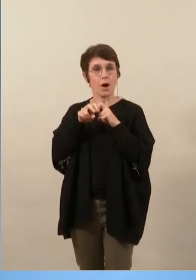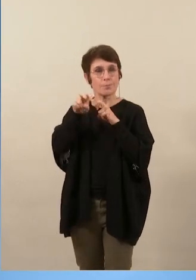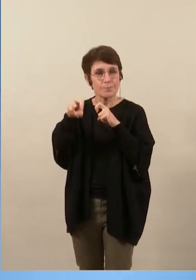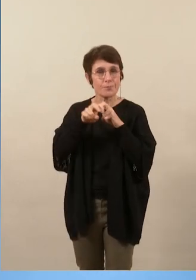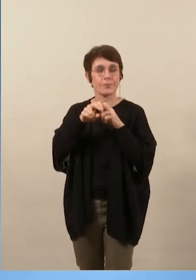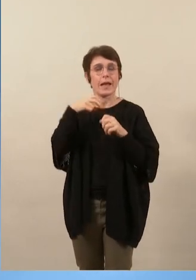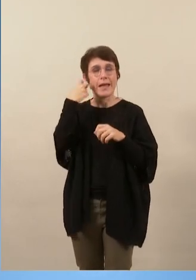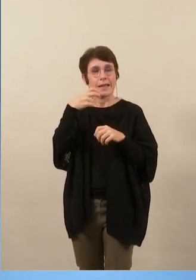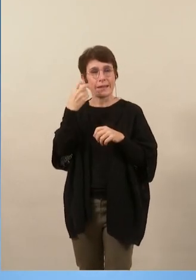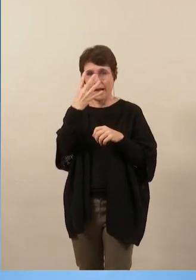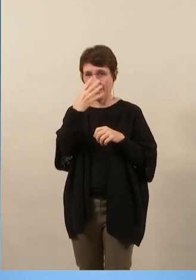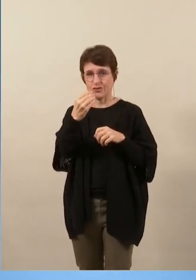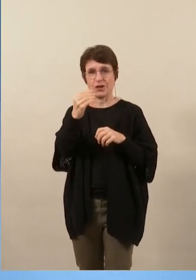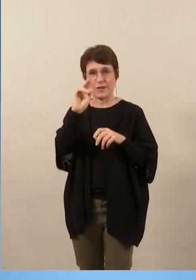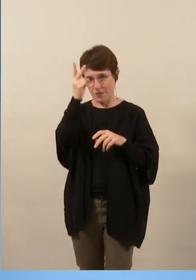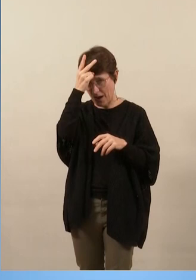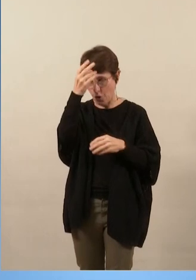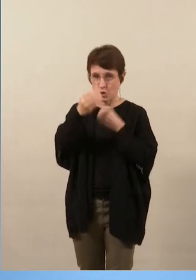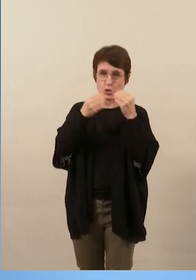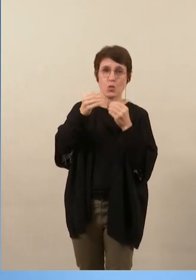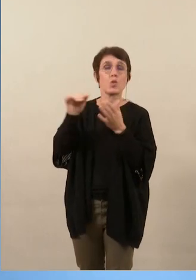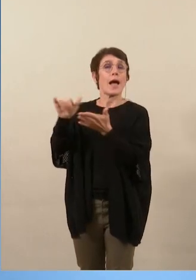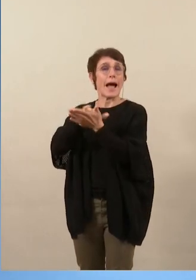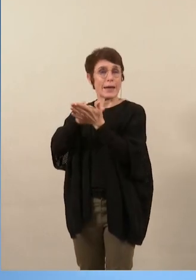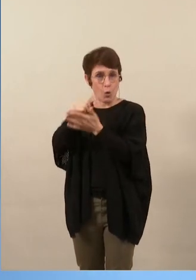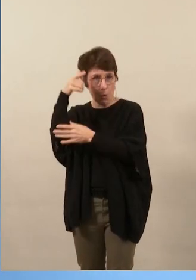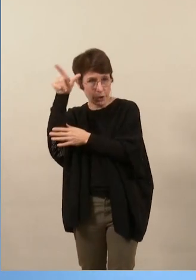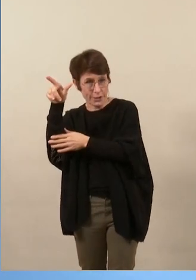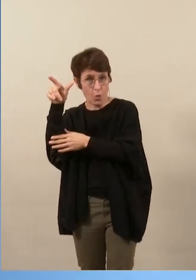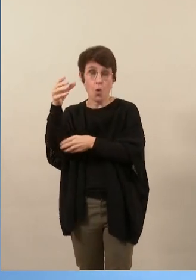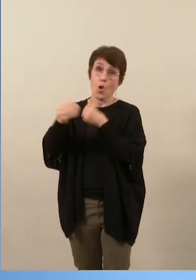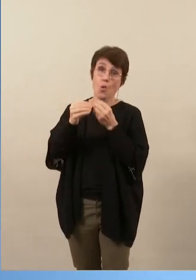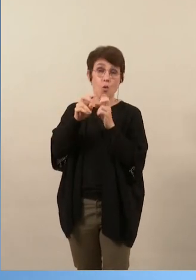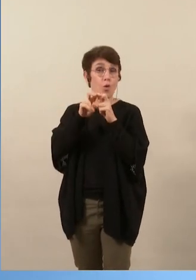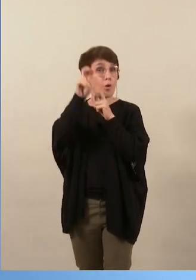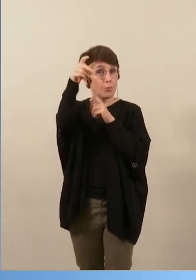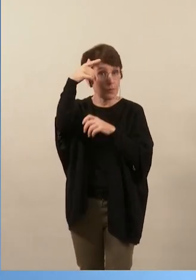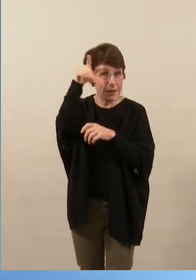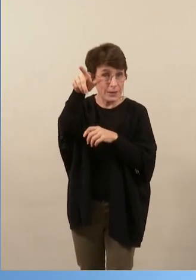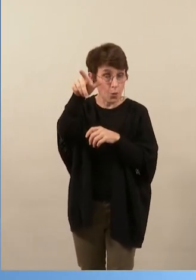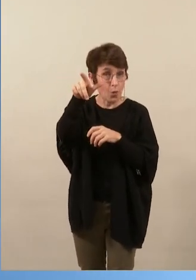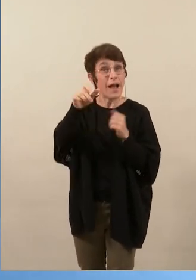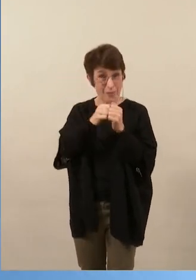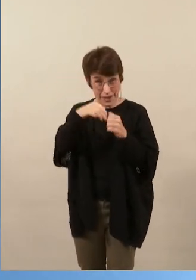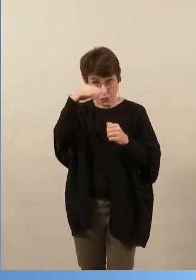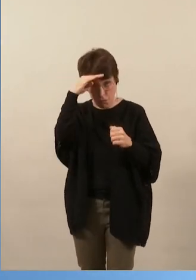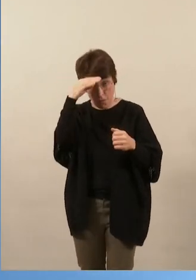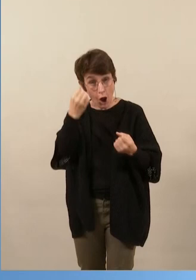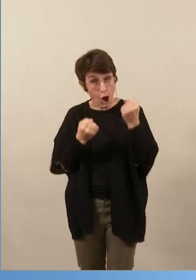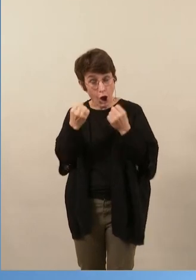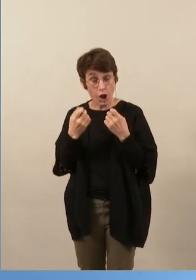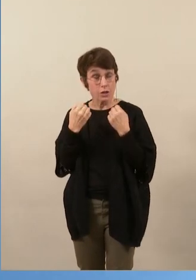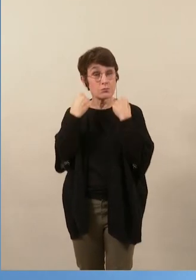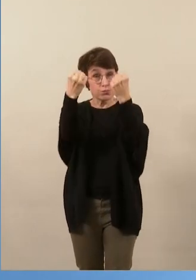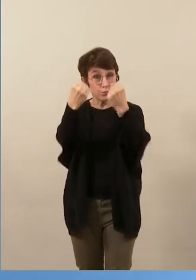Valence soit l'aéroport saint-exupéri soit même pour aller simplement à Lyon c'est-à-dire que vous utilisez le chauffeur de la ville pour faire ces